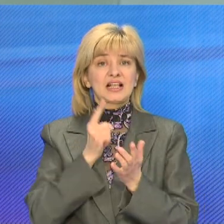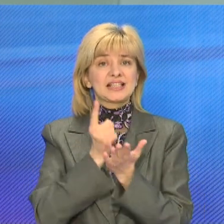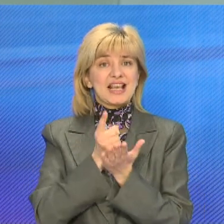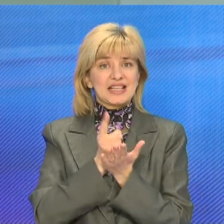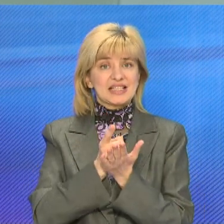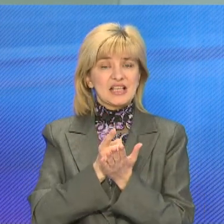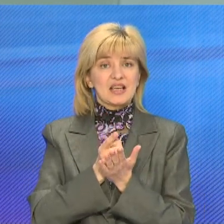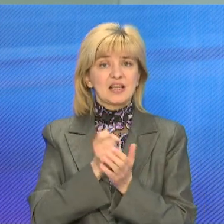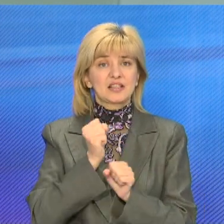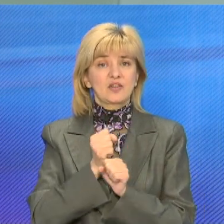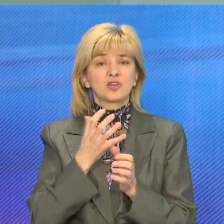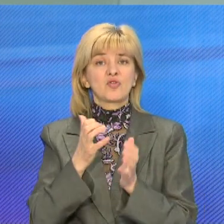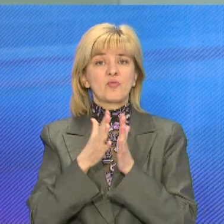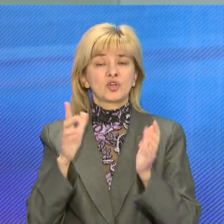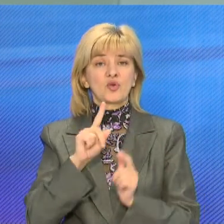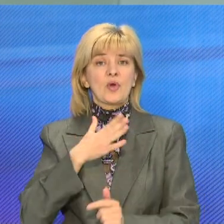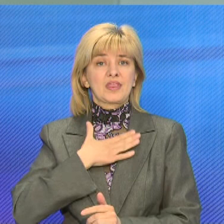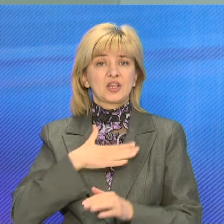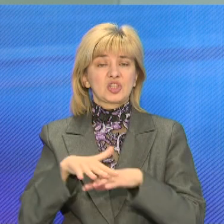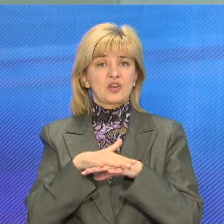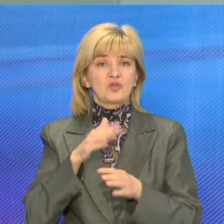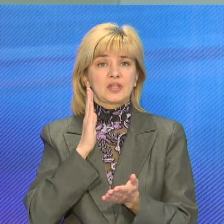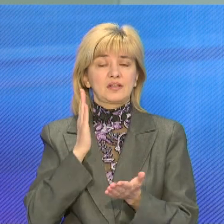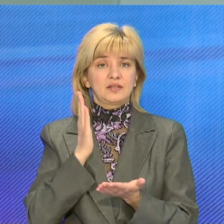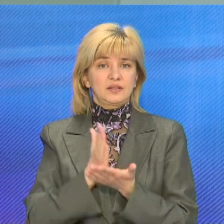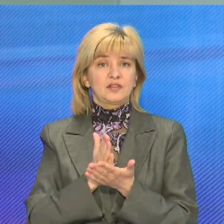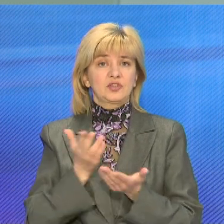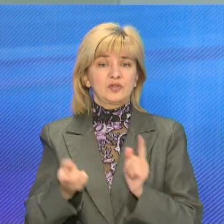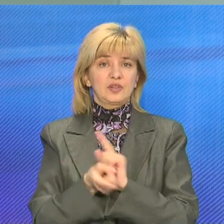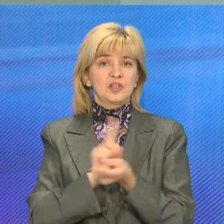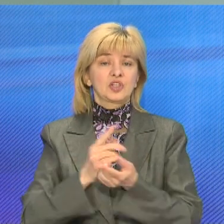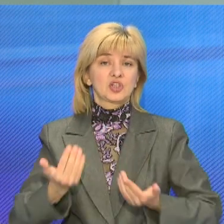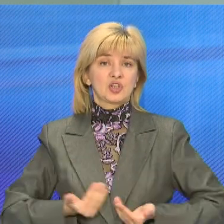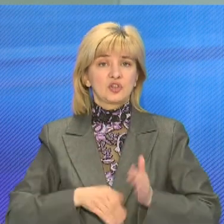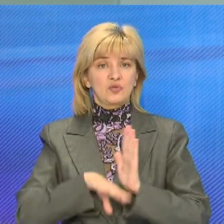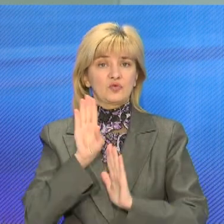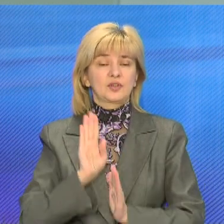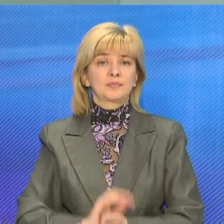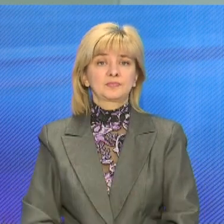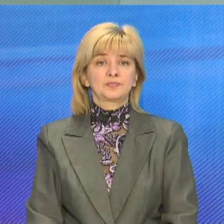стал жить еще лучше. Определенные сложности, конечно, имеют место быть сегодня. Мы преодолеем эти сложности.